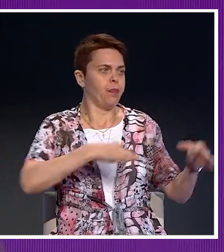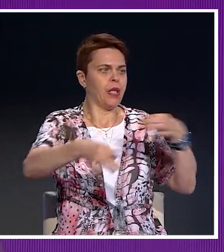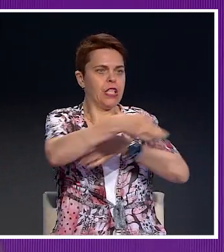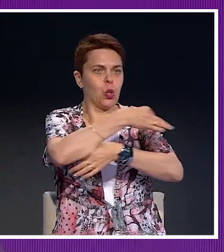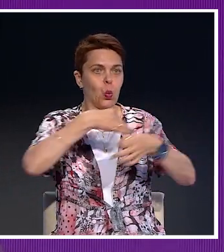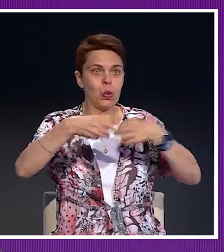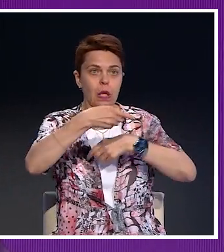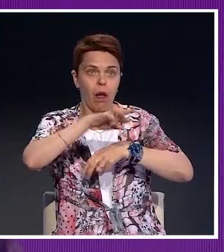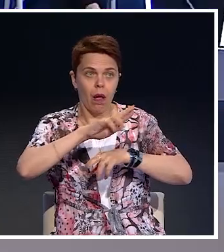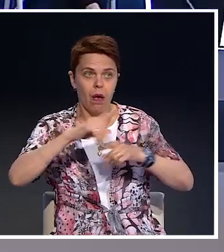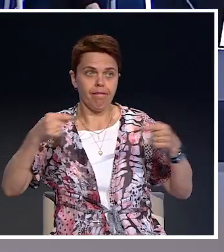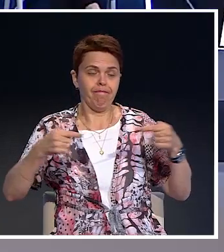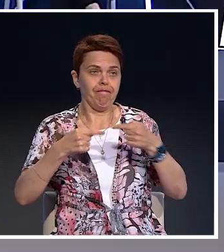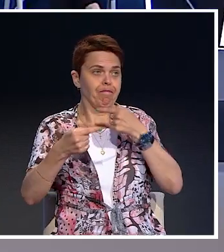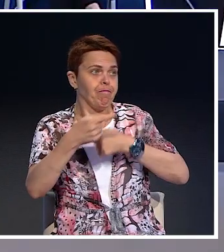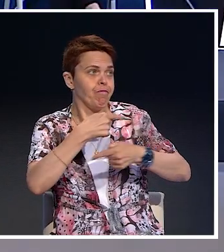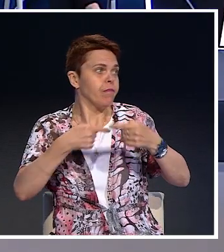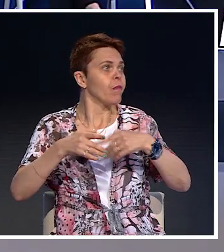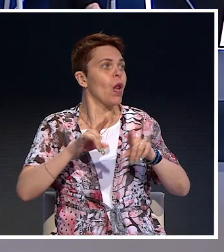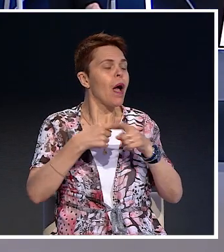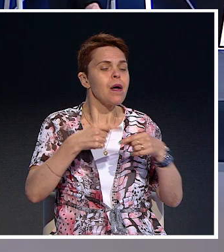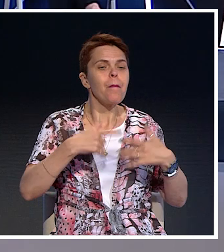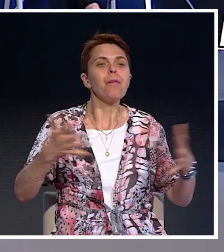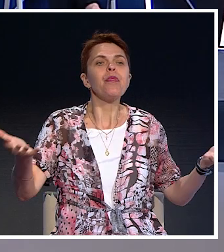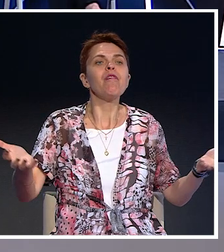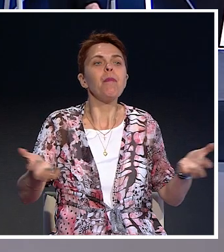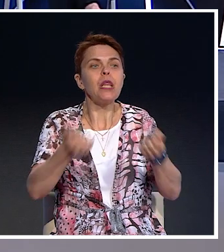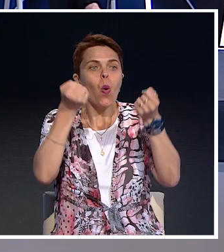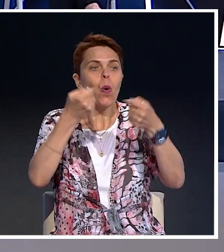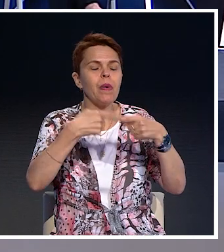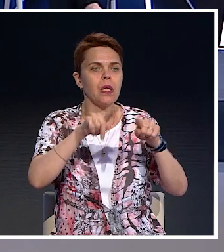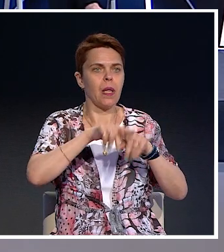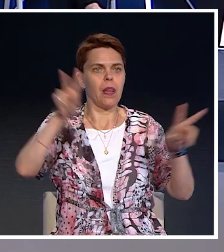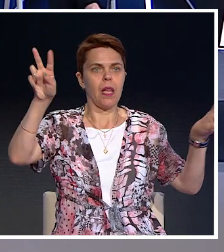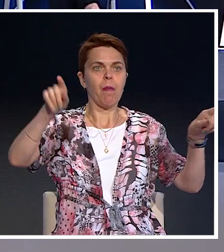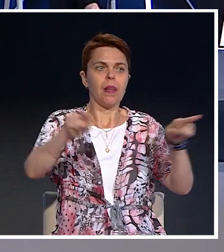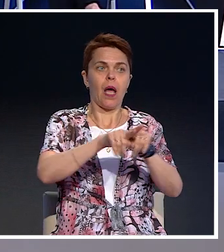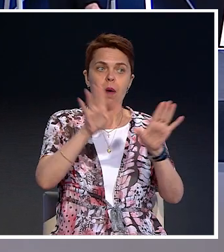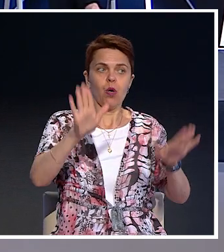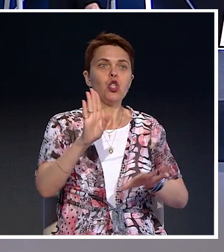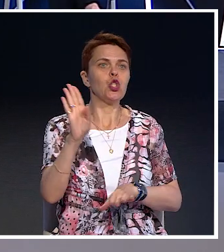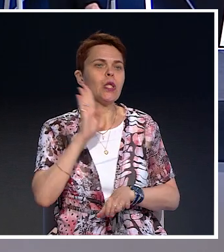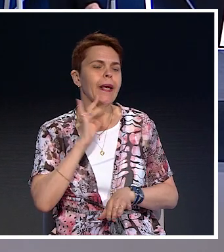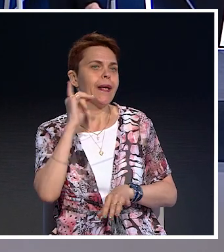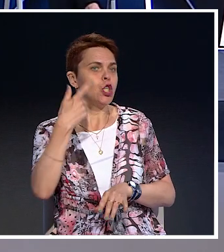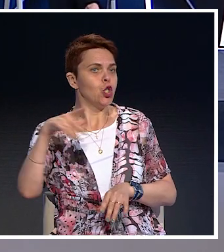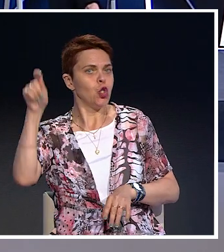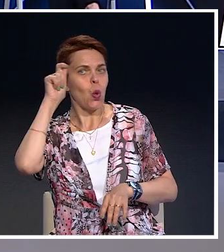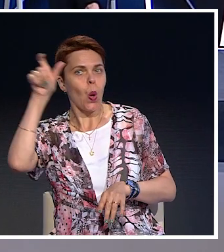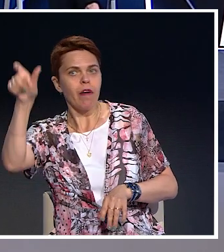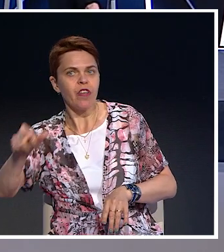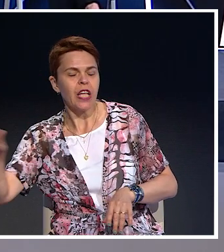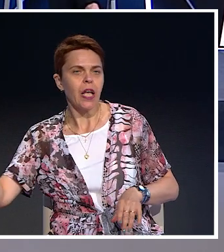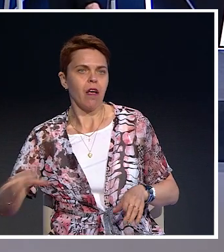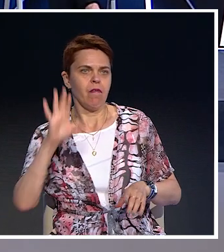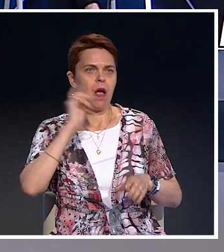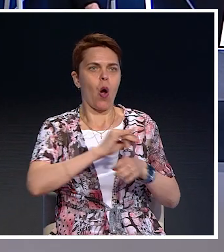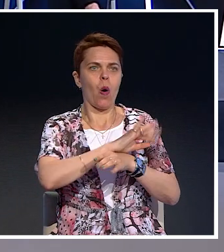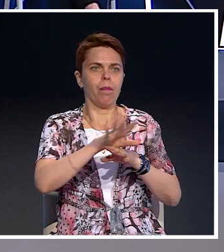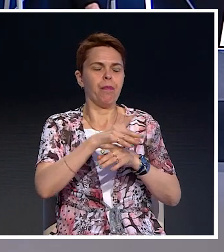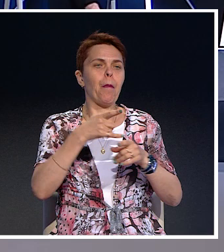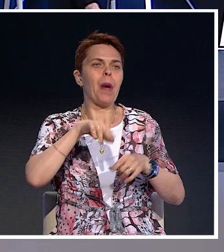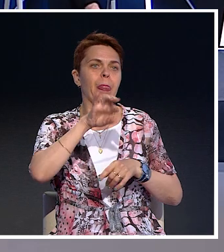о 12-й годині. Вона більше цю тему підхопить і висвітлить, тому що її тема буде звучати так. Жінки і чоловіки в умовах пандемії,